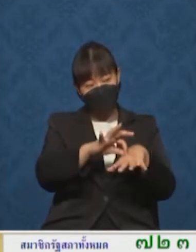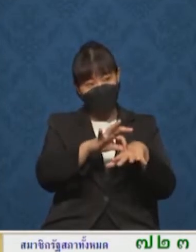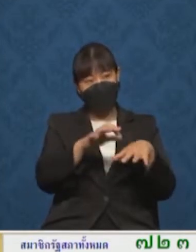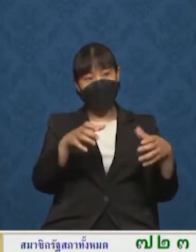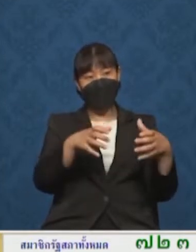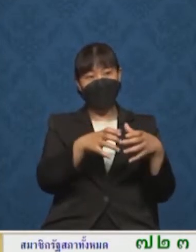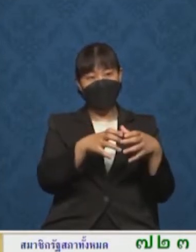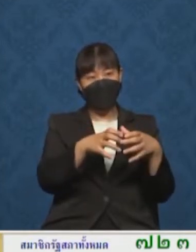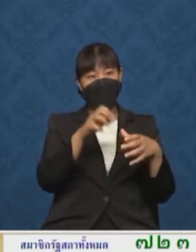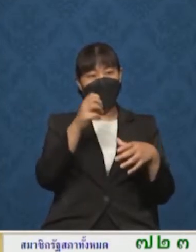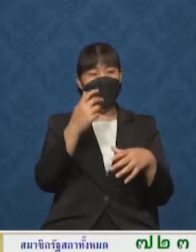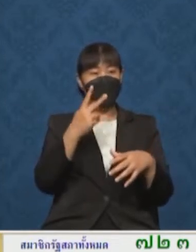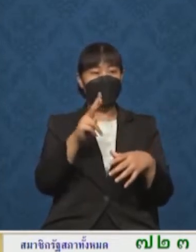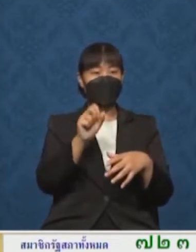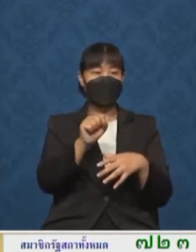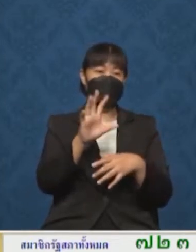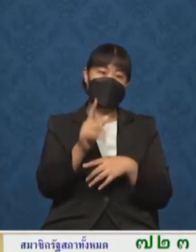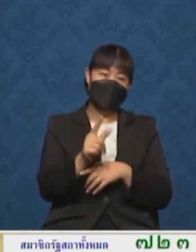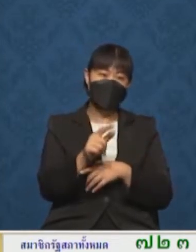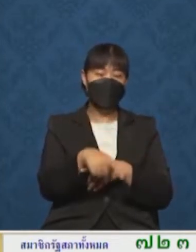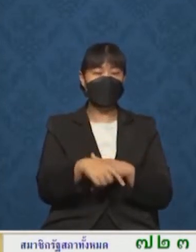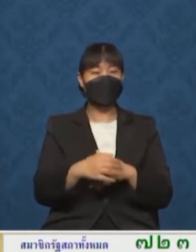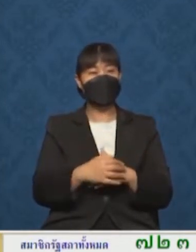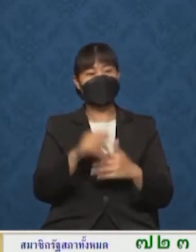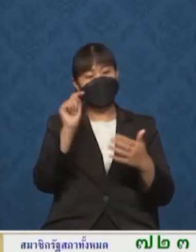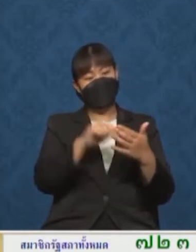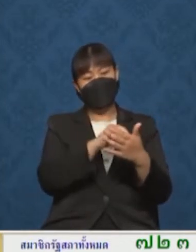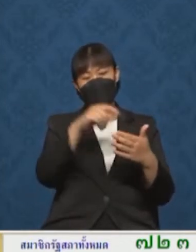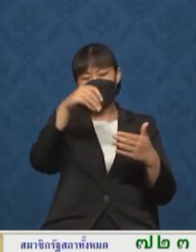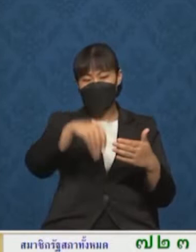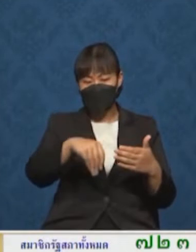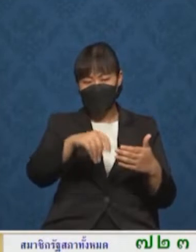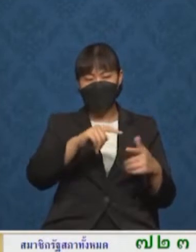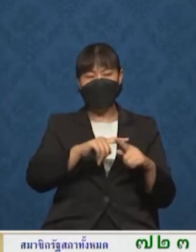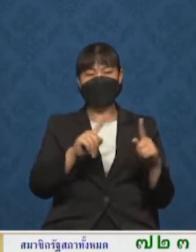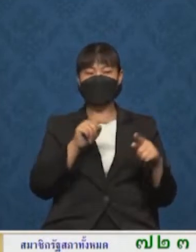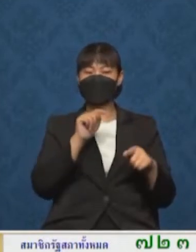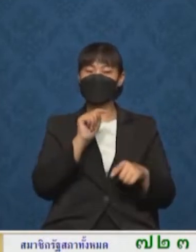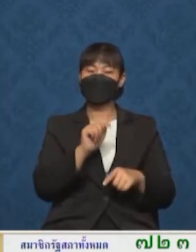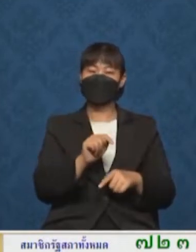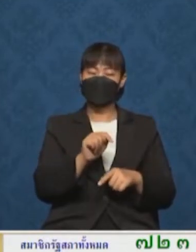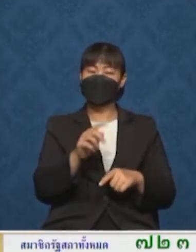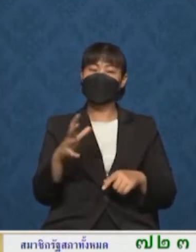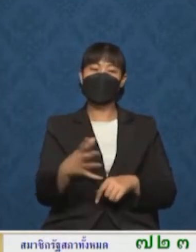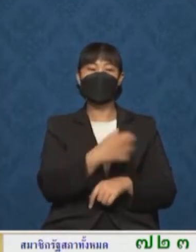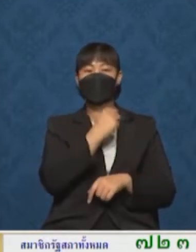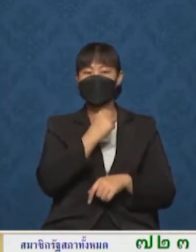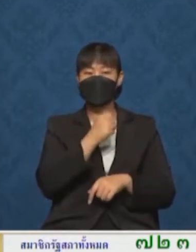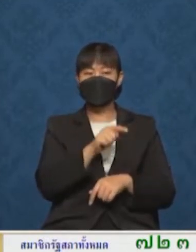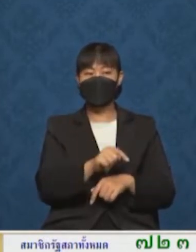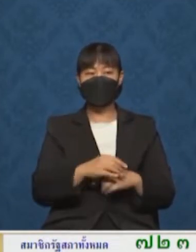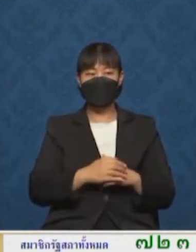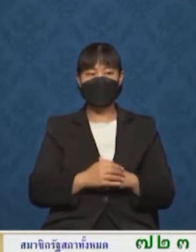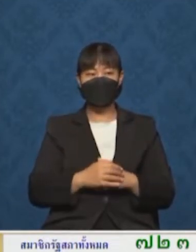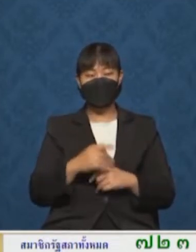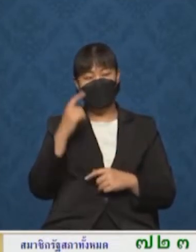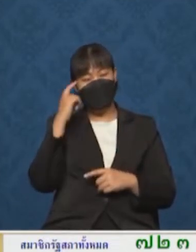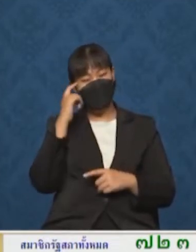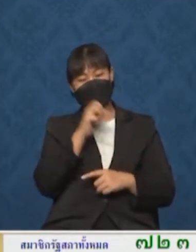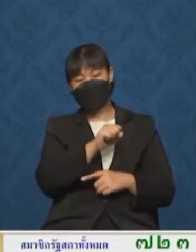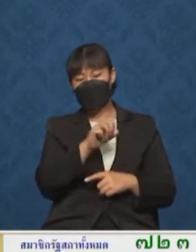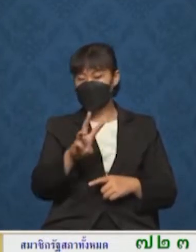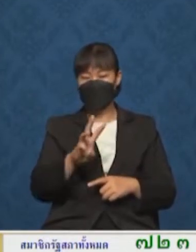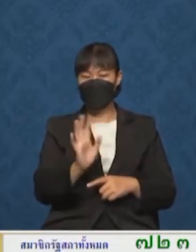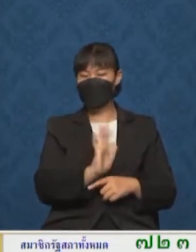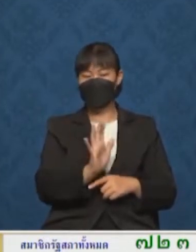รัฐพาาร4. จะบอกว่ามีการเลตงเกษ สุทายกคอแตงตครัพาหาร4. ตรงนี้จึงไม่สามารถทจะให้มอยู่ได้4. แล